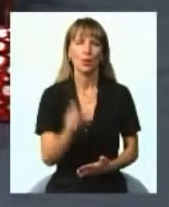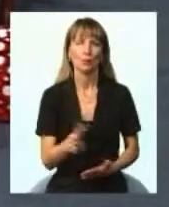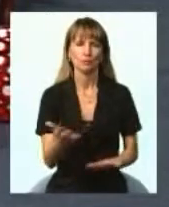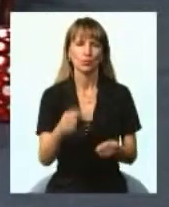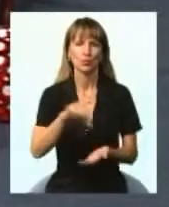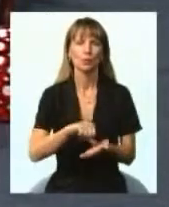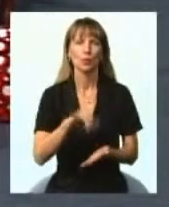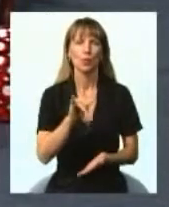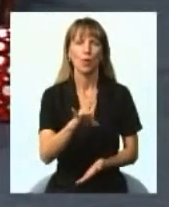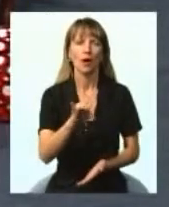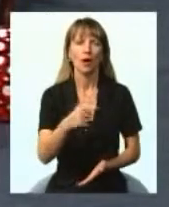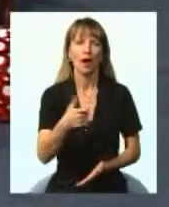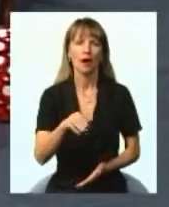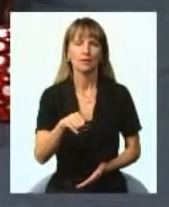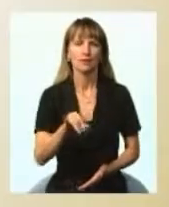участь у регаті.